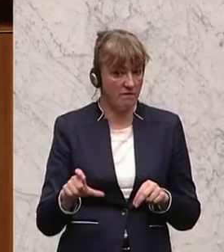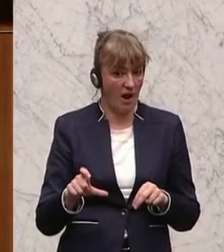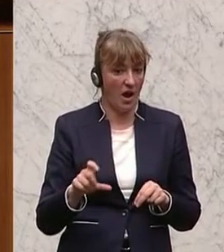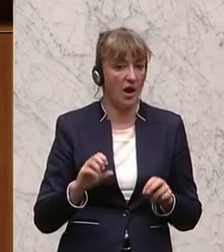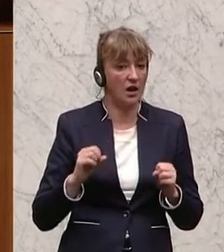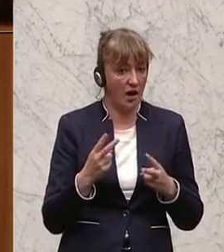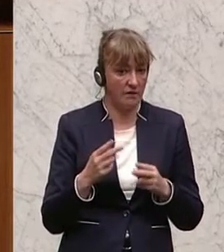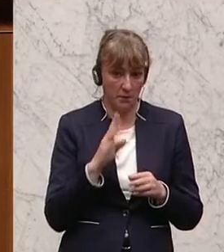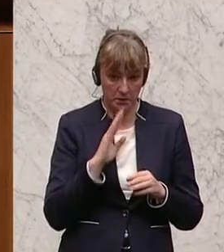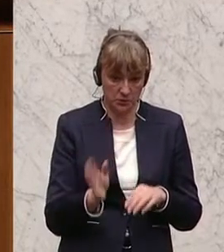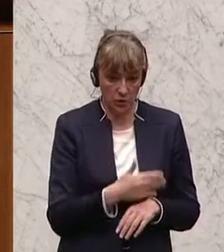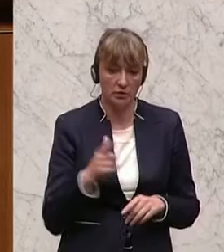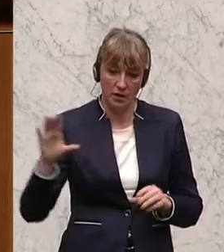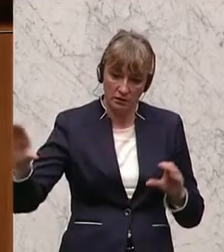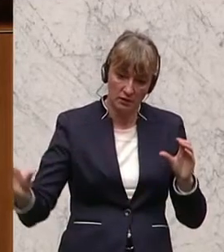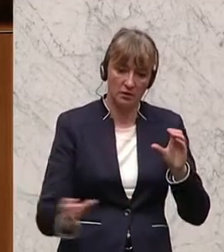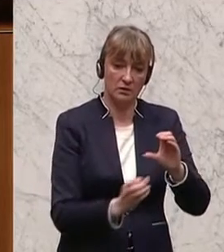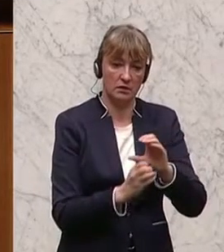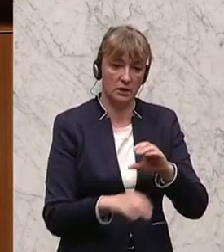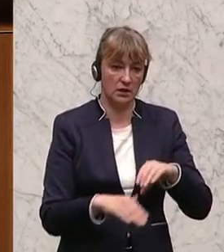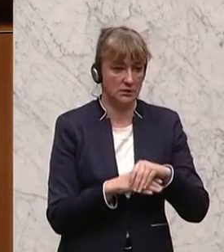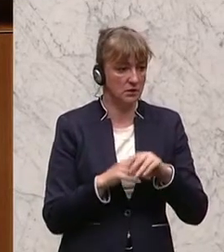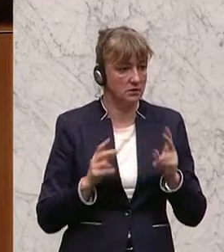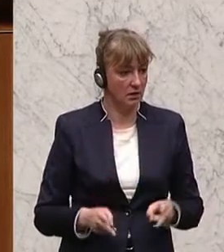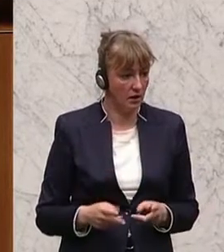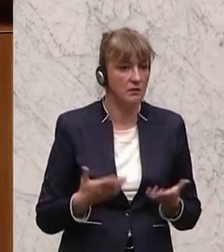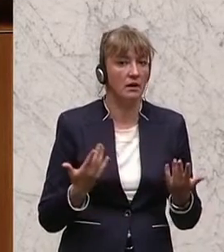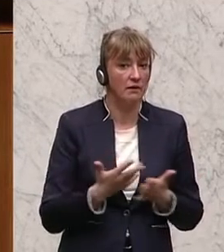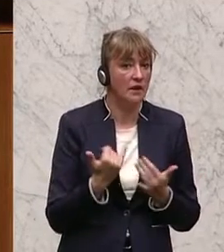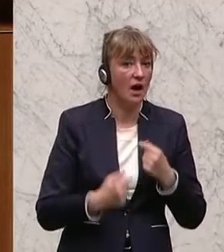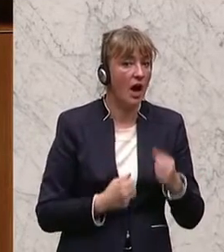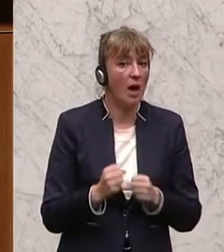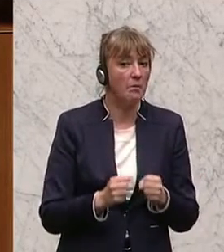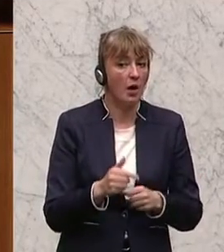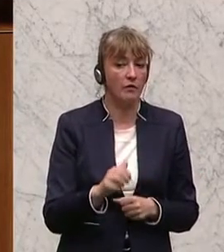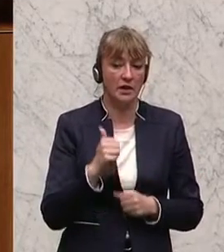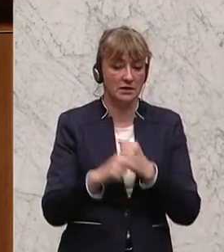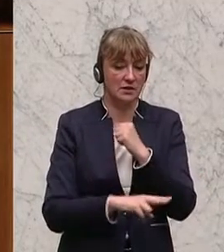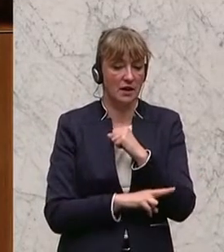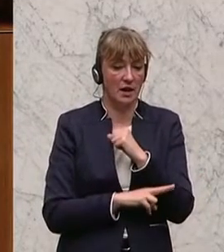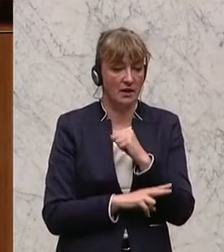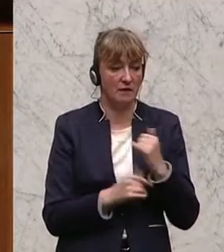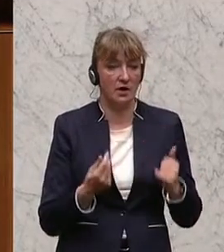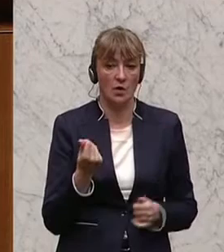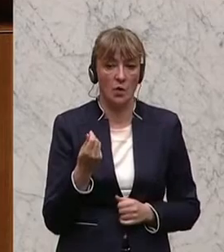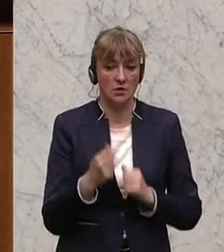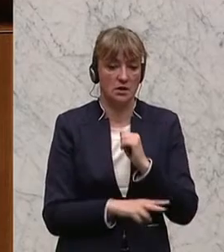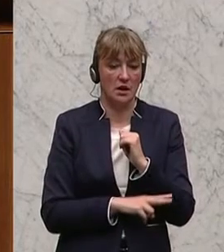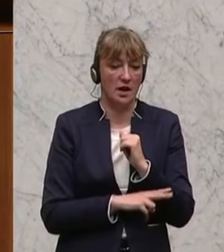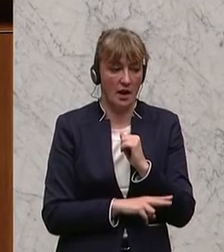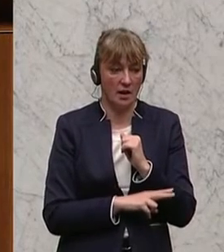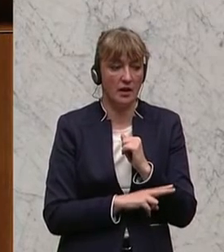in Pension geht, diese auch ersetzen kann. Und wissen Sie, wie der Ablauf dort ist? Im ersten Lehrjahr kostet der